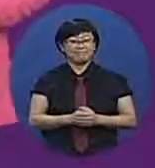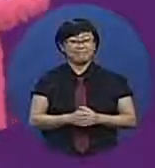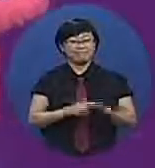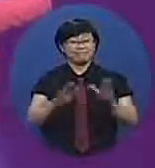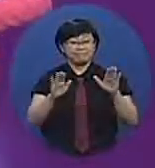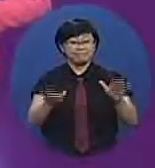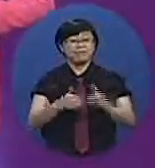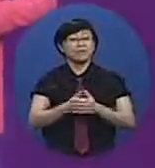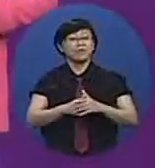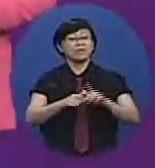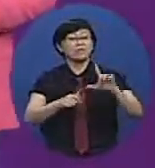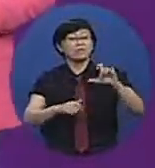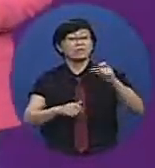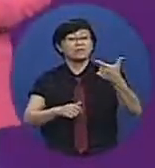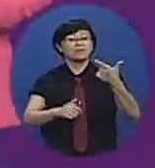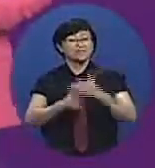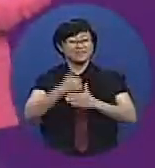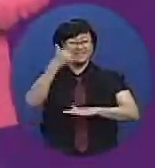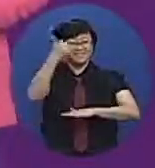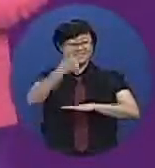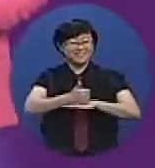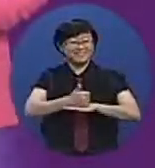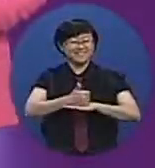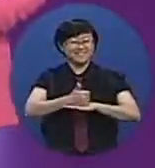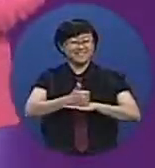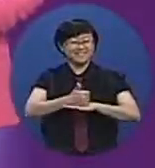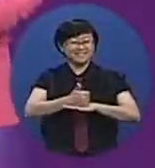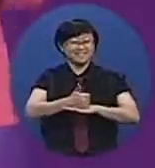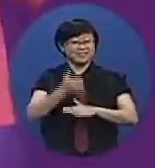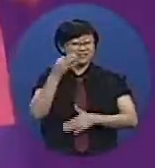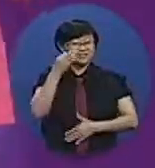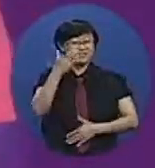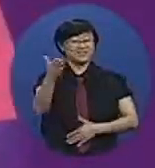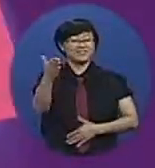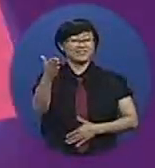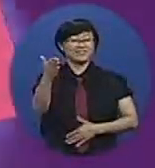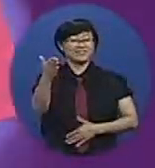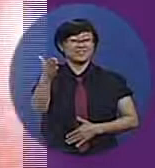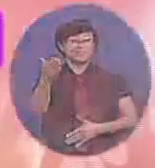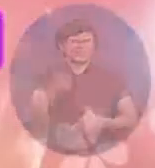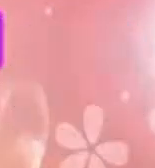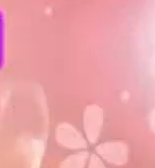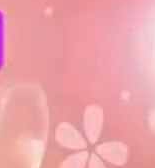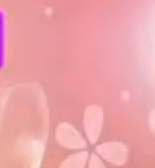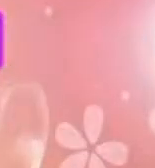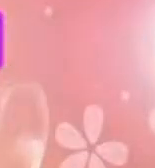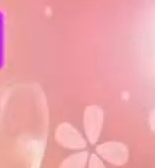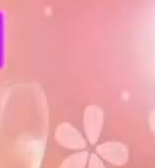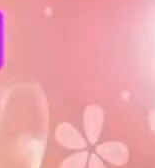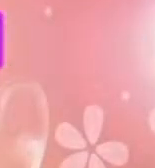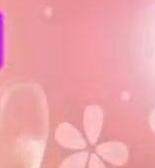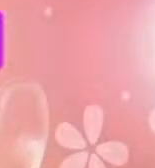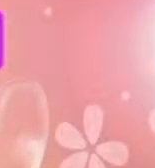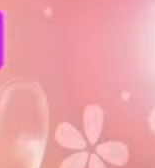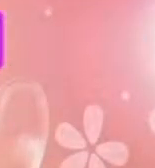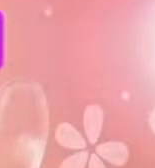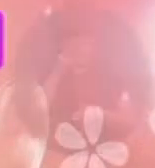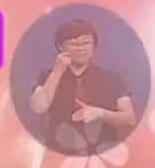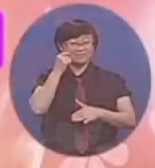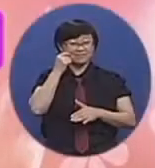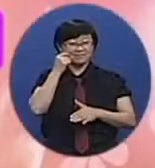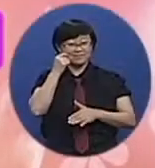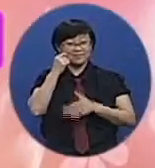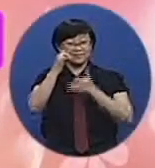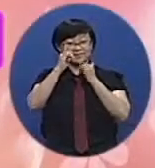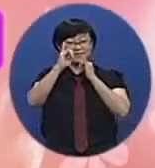또 16번의 네. 결과 나왔습니다. 결과 보여 주세요. 주세요. 오늘의 네. 인기상